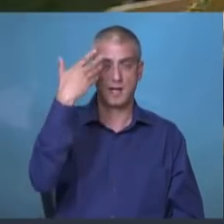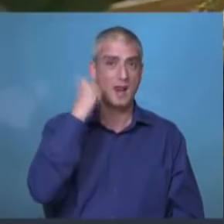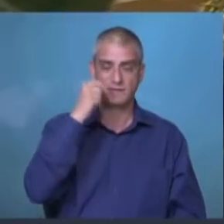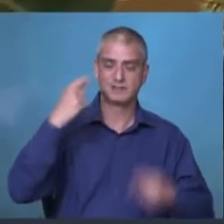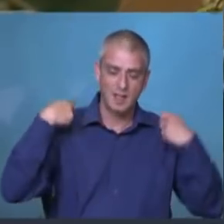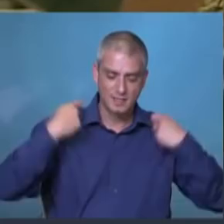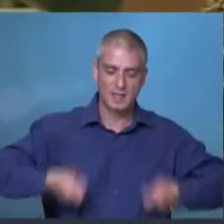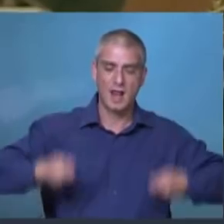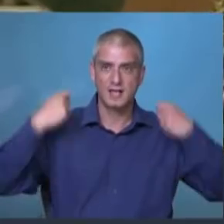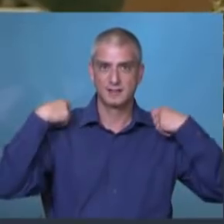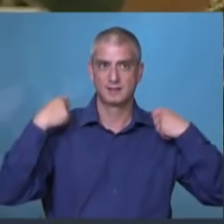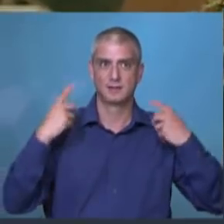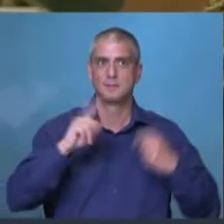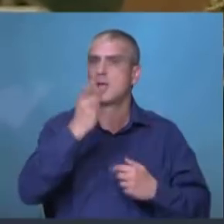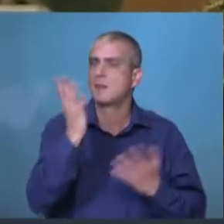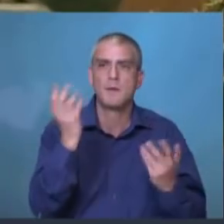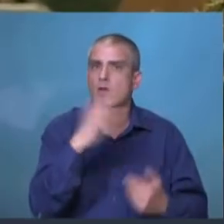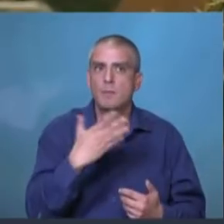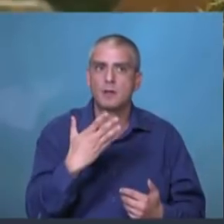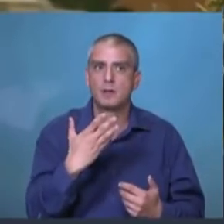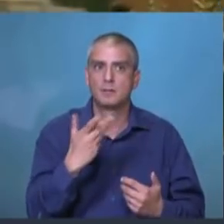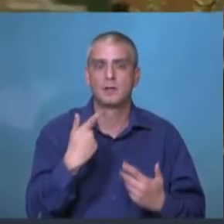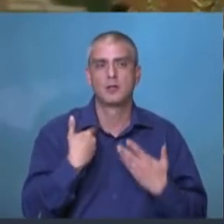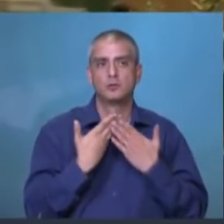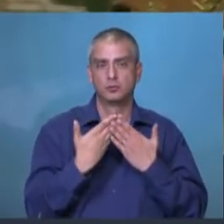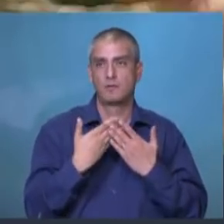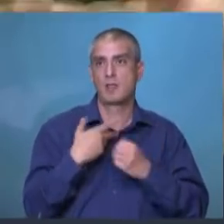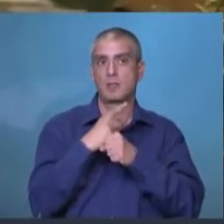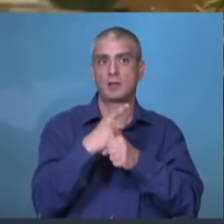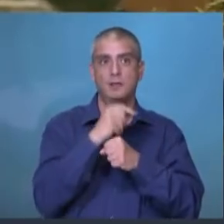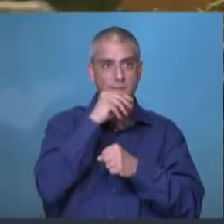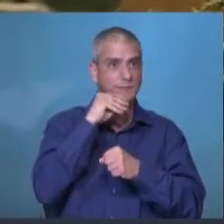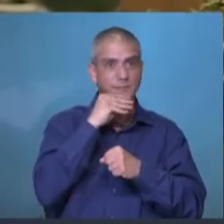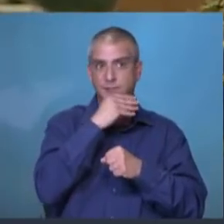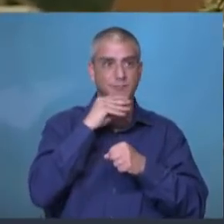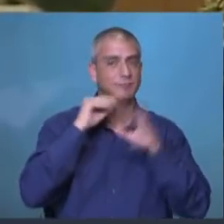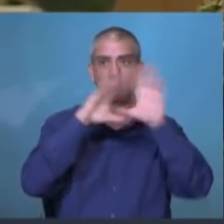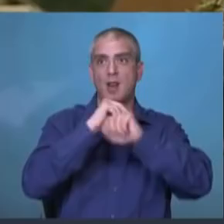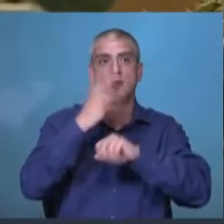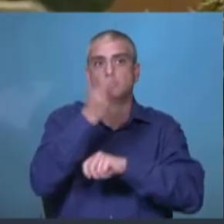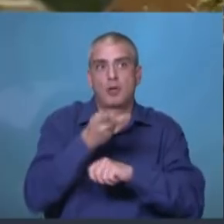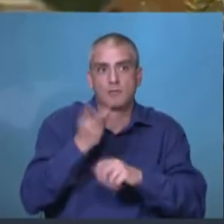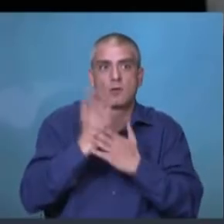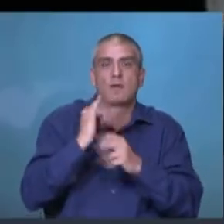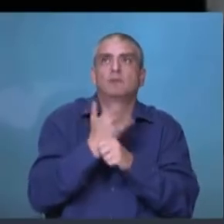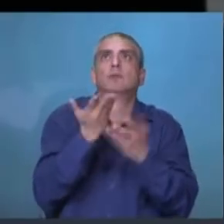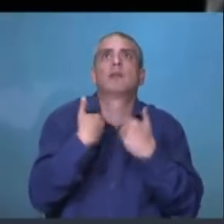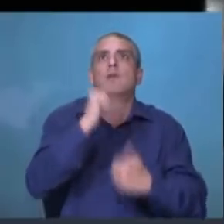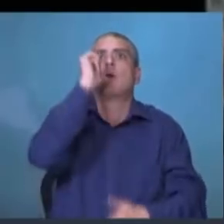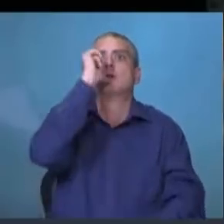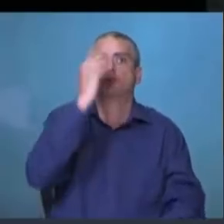תלית קטן. מי אתם? מאיפה באתם? אנחנו ישיבת הסדר, טנקיסטים, אנחנו כל הלילה שם שוכבים, מיובשים, תנו מים.